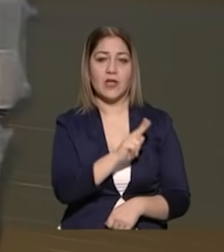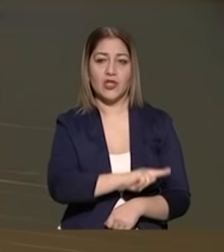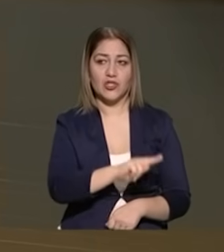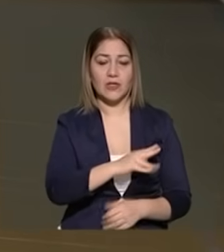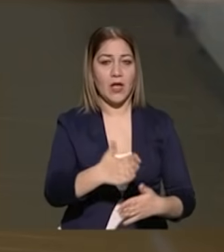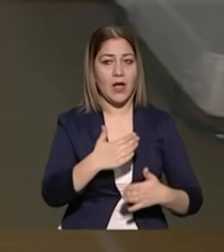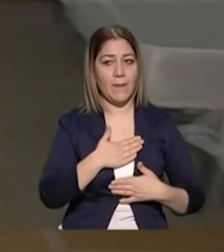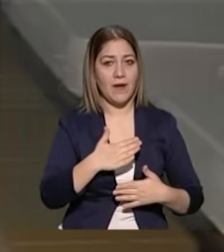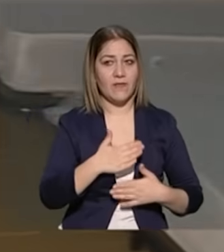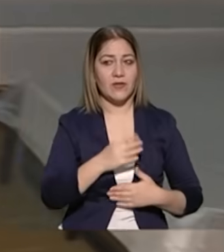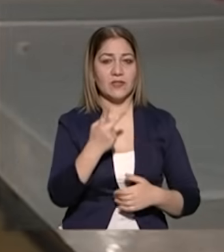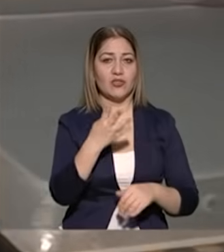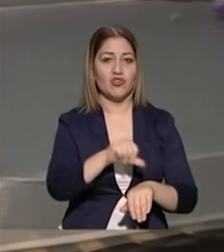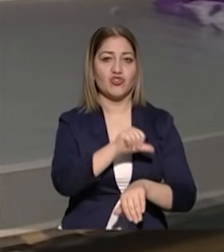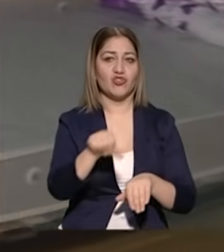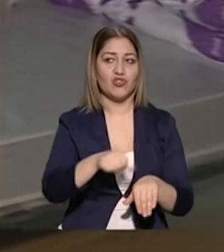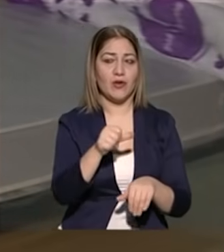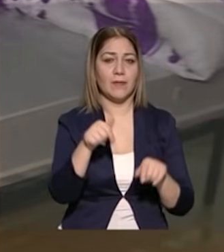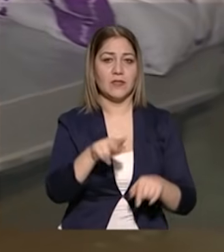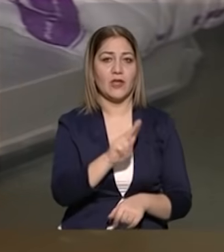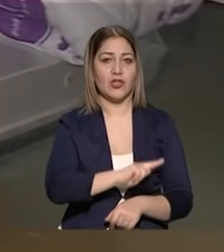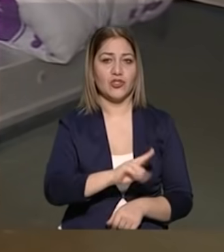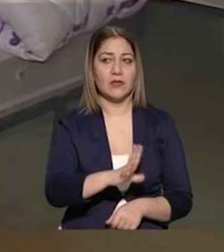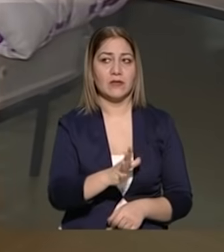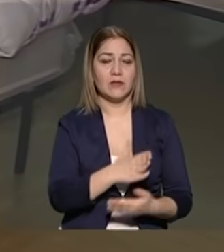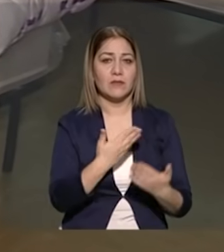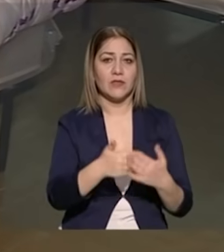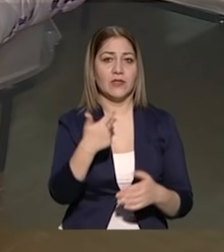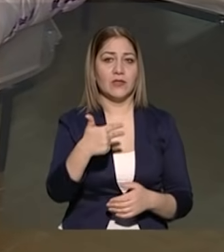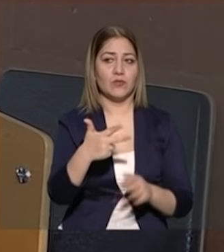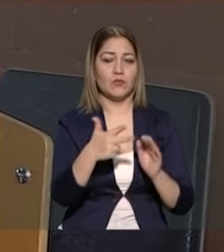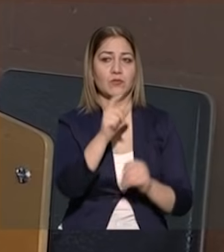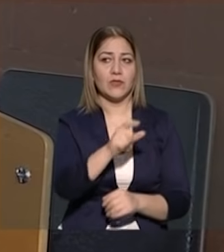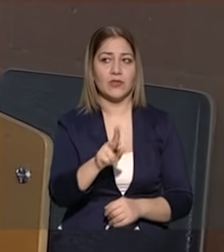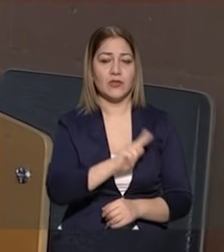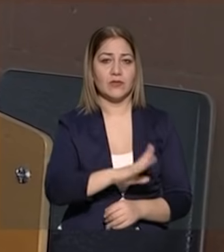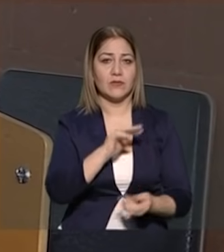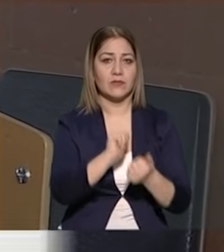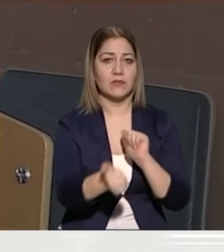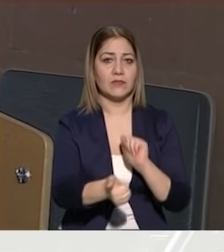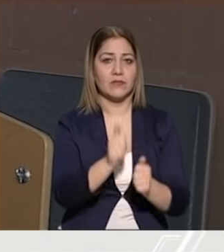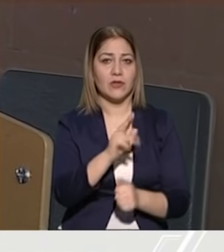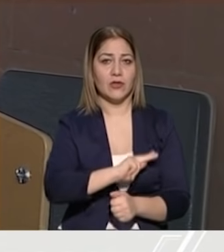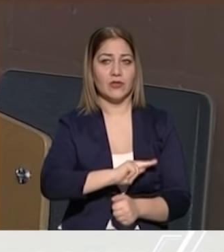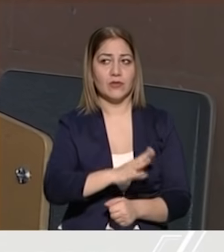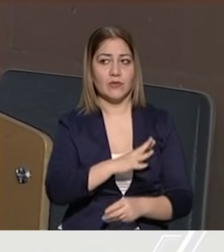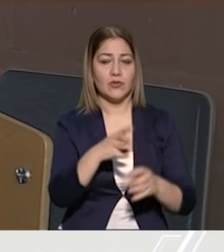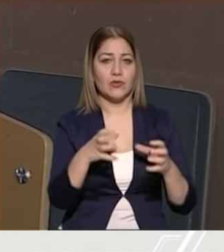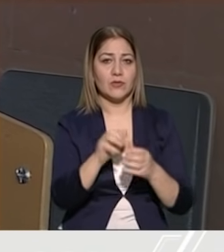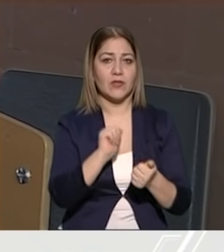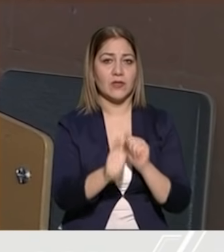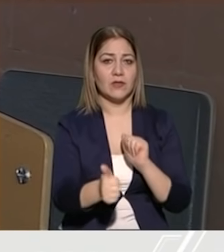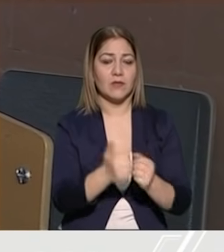աշխատողներ, կամավորներ, շուրջօրյա ռեժիմով այստեղ աշխատել է ավելի քան 30 մարդ։ Հերթափոխով ենք աշխատել։ Հիմա